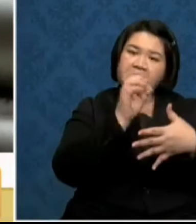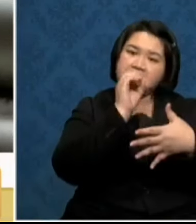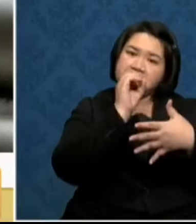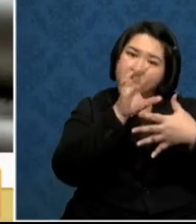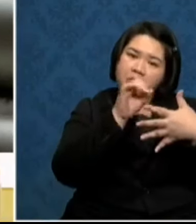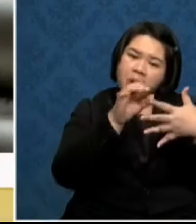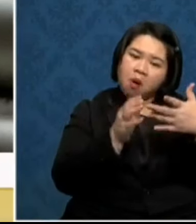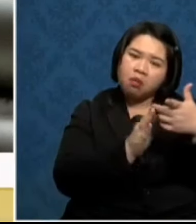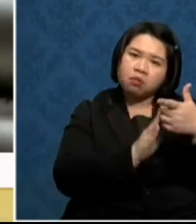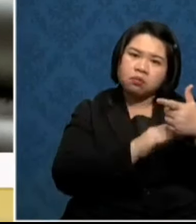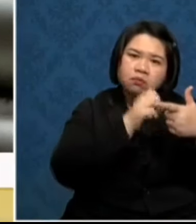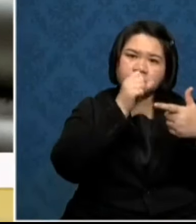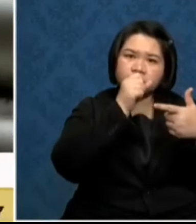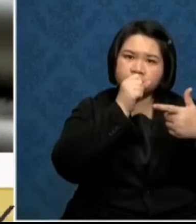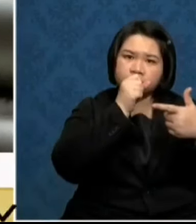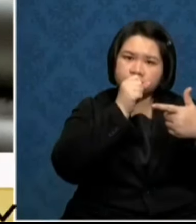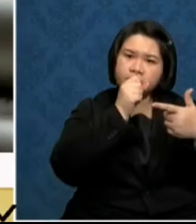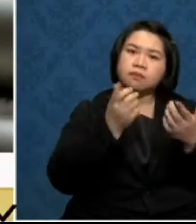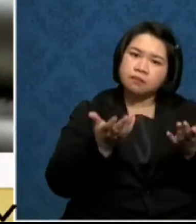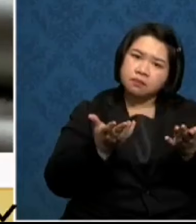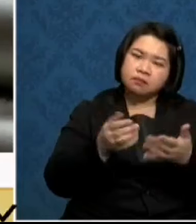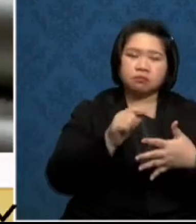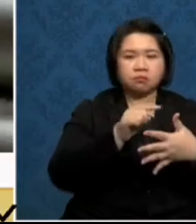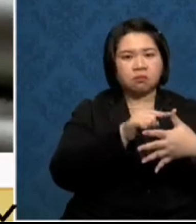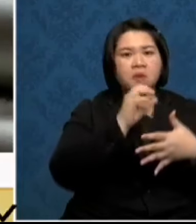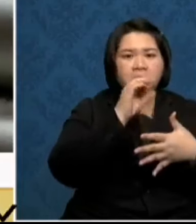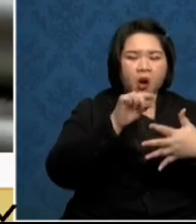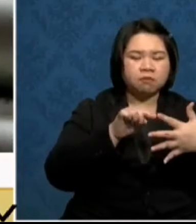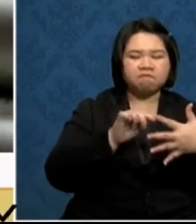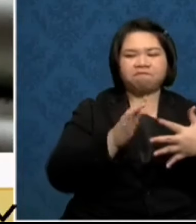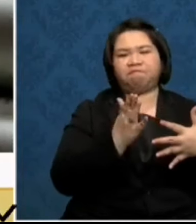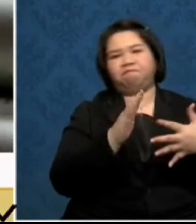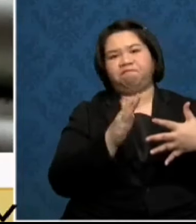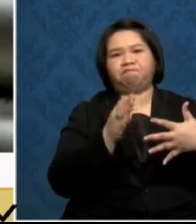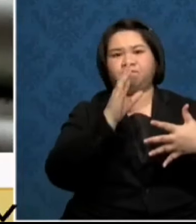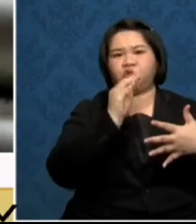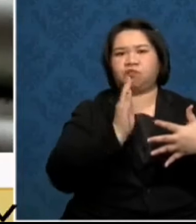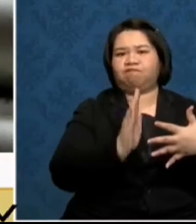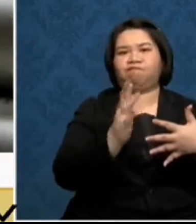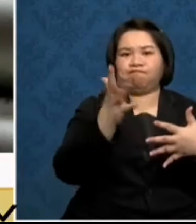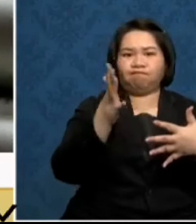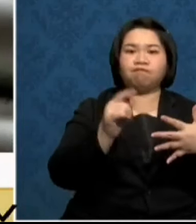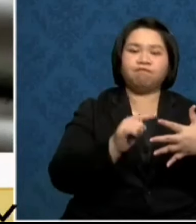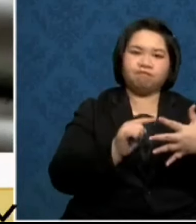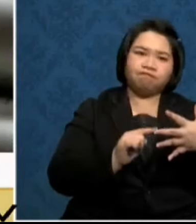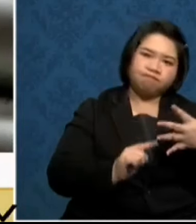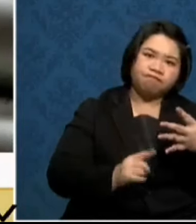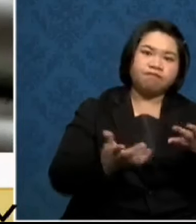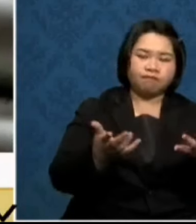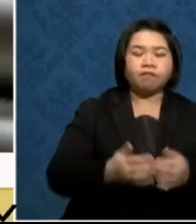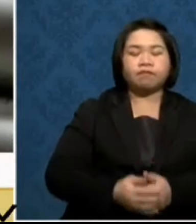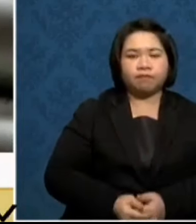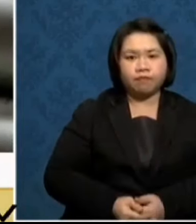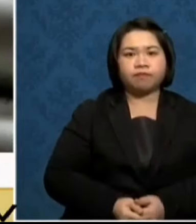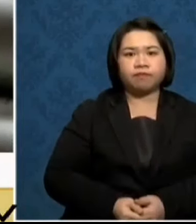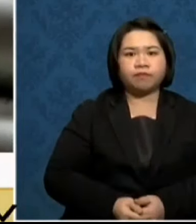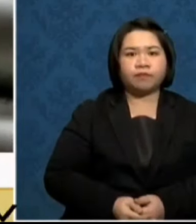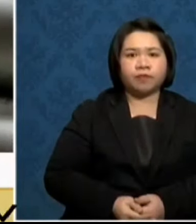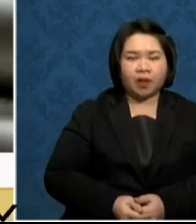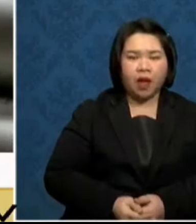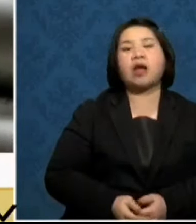ไม่หมดบางเรื่องบอกบิดเบือนไปจากข้อเท็จจริงที่ควรจะบอก